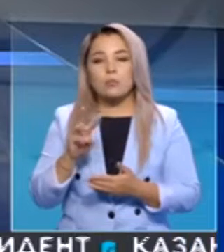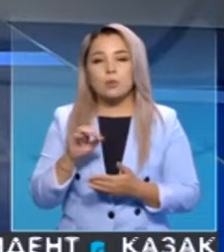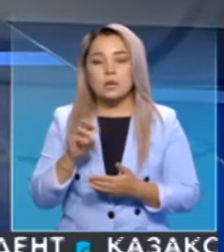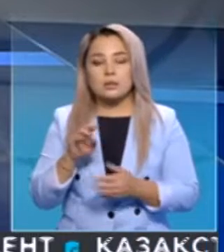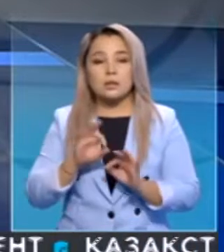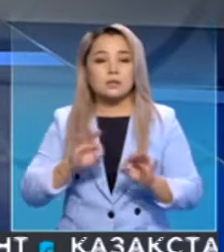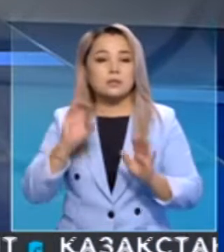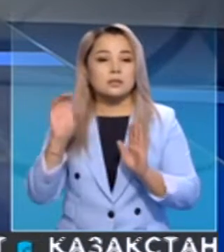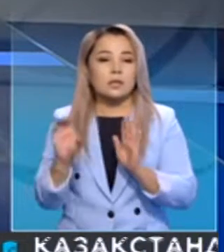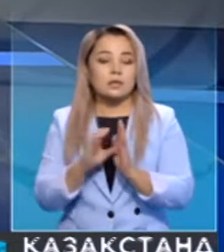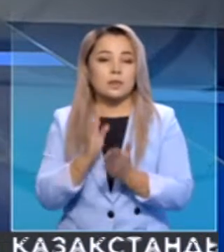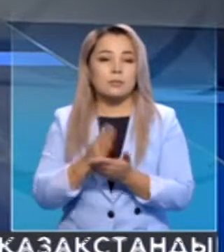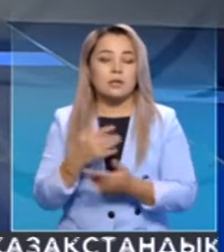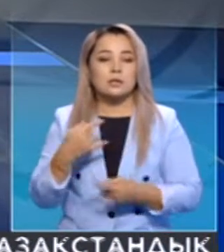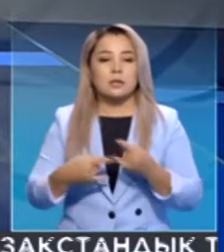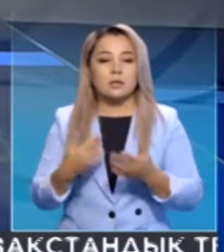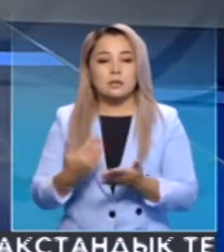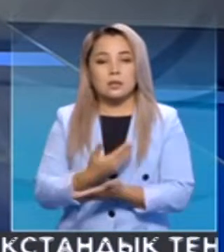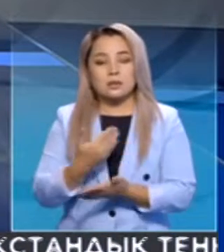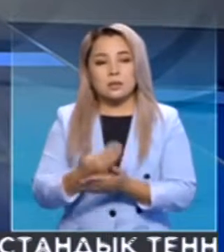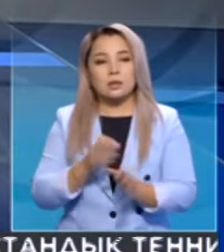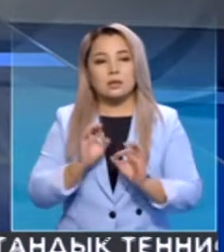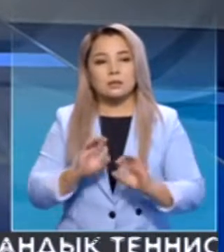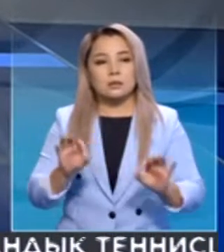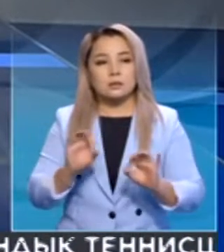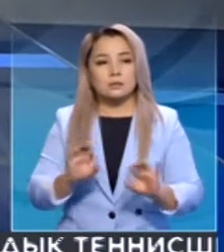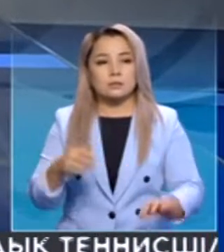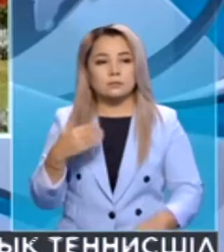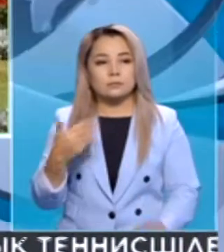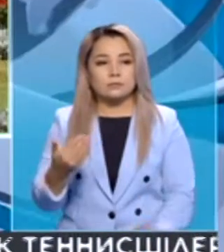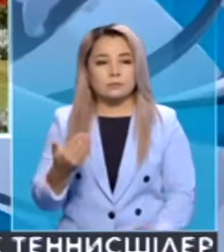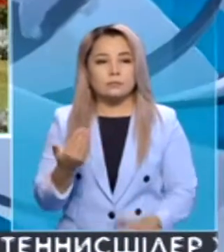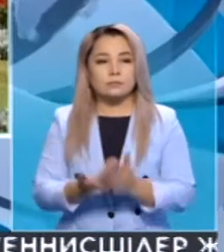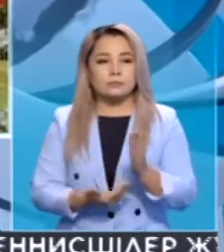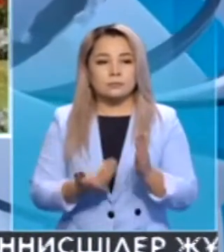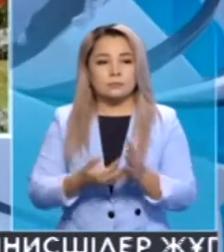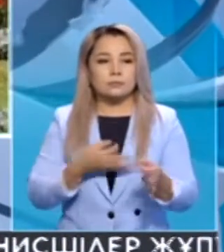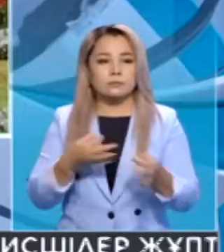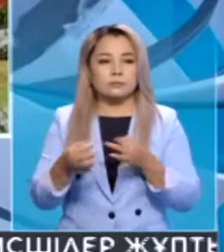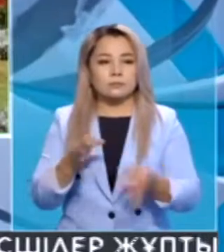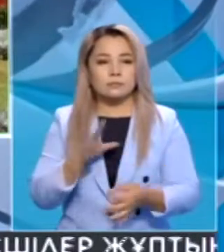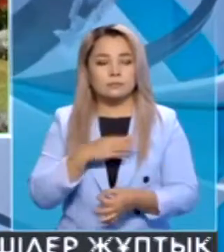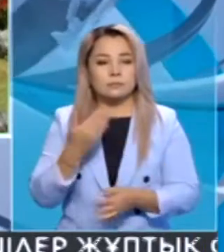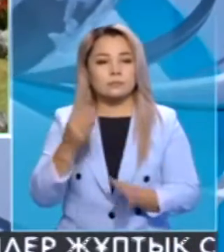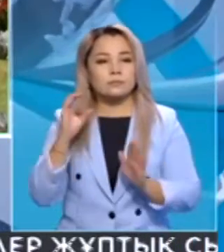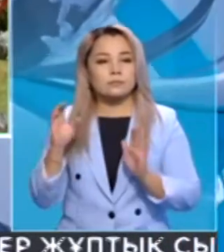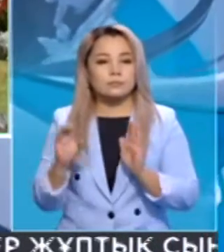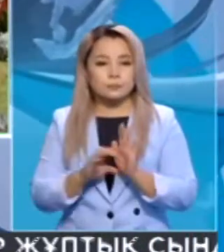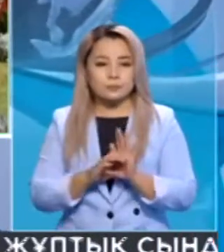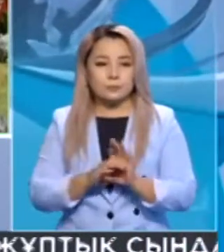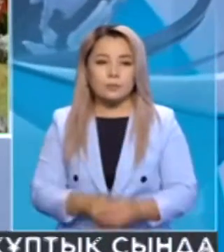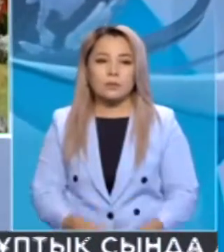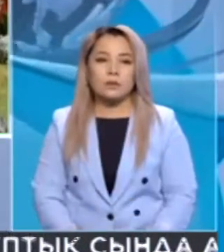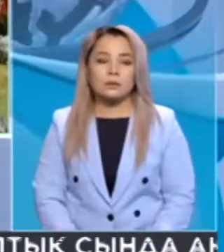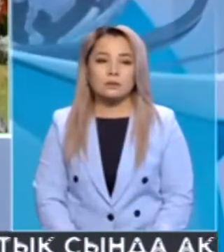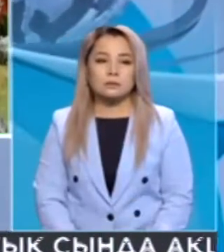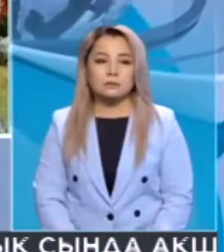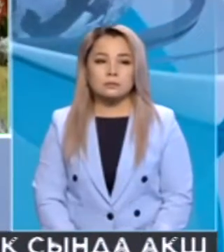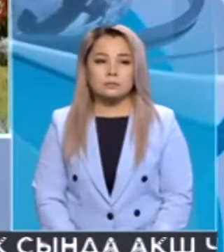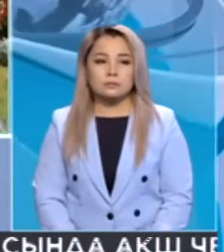Мұсағызы бізбен тікелей байланысқа шығып тақырып төңірегінде. Сарапшымен тілдеспек. Фариза, қайырлы күн, сөз